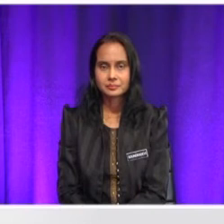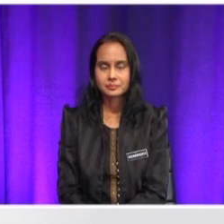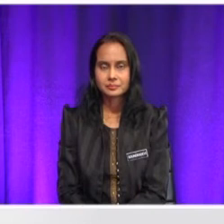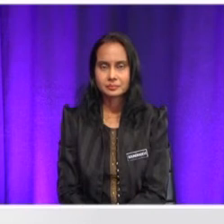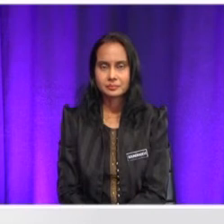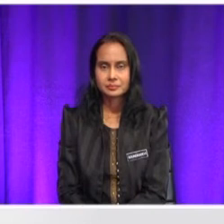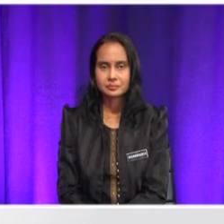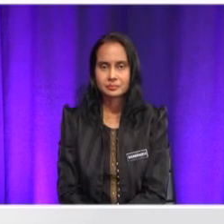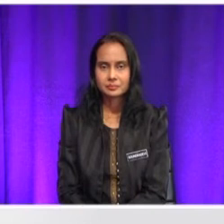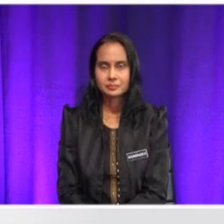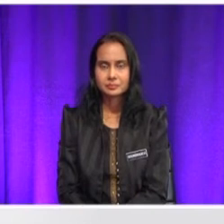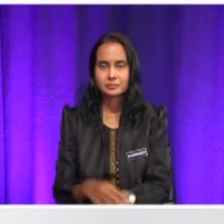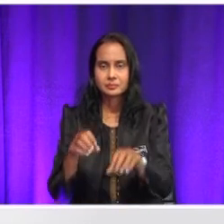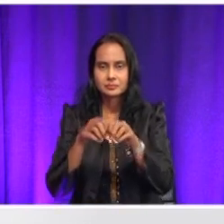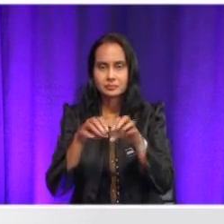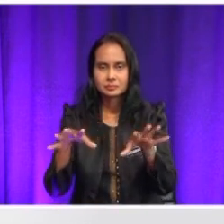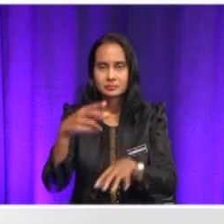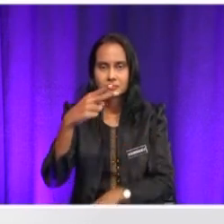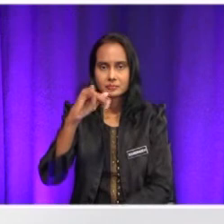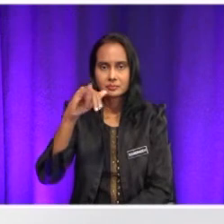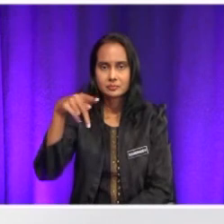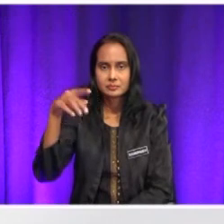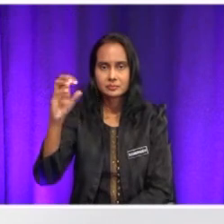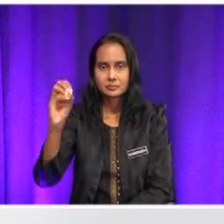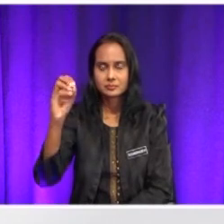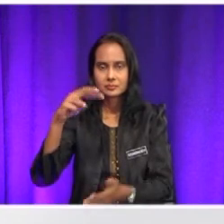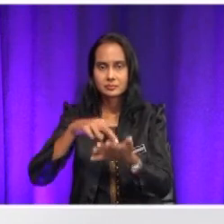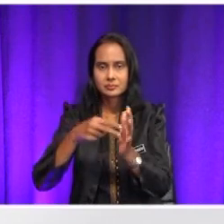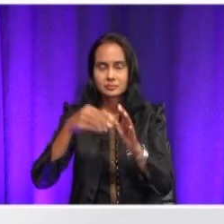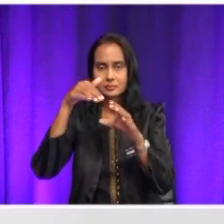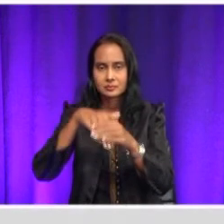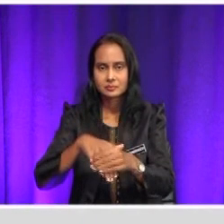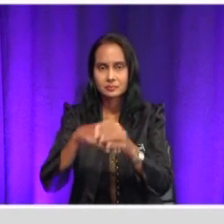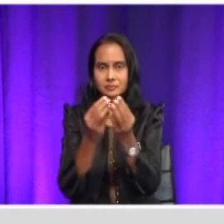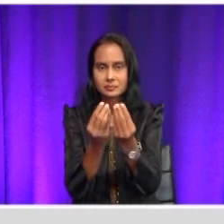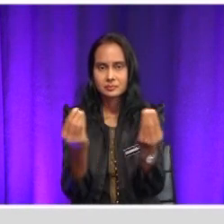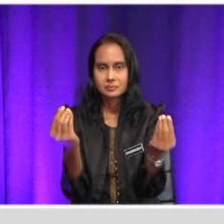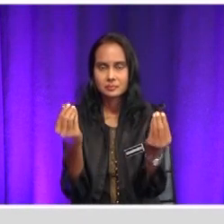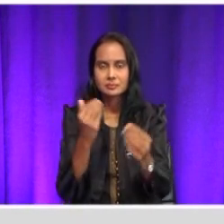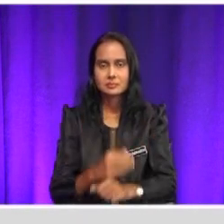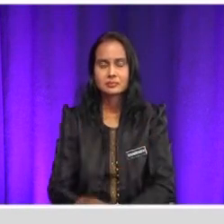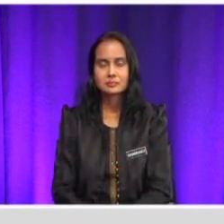hippo hippo ini bermakna di dalam tanah di duduk dalam tanah oke